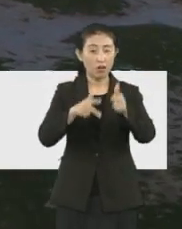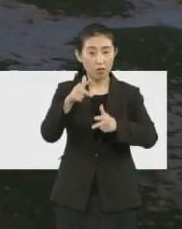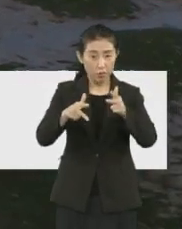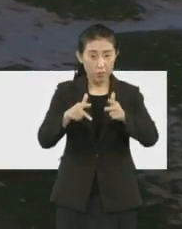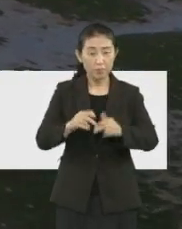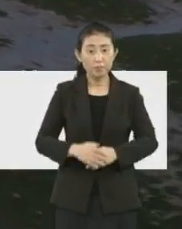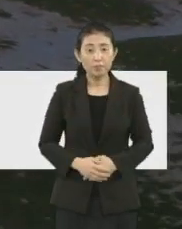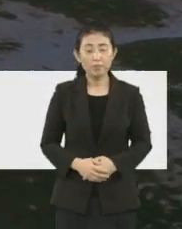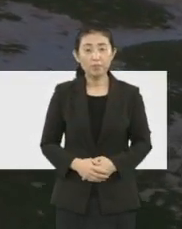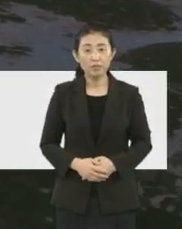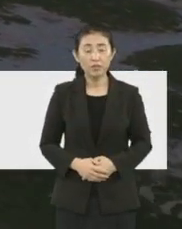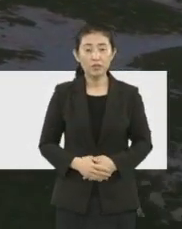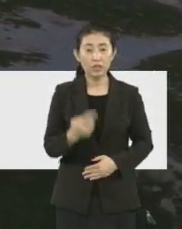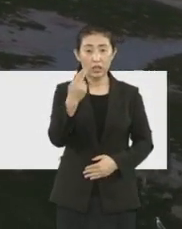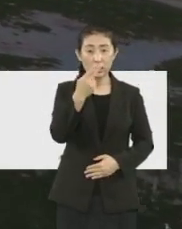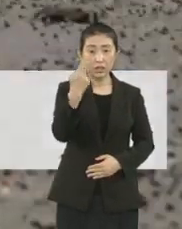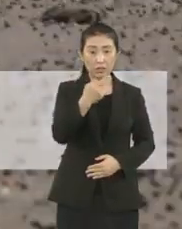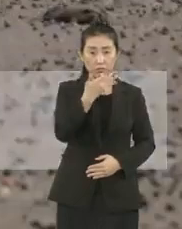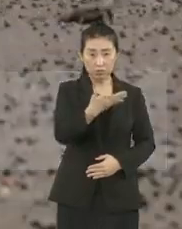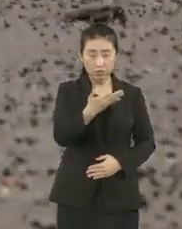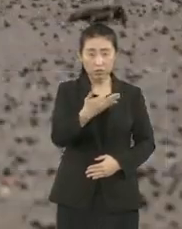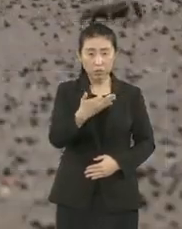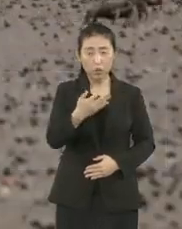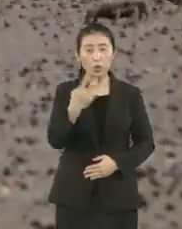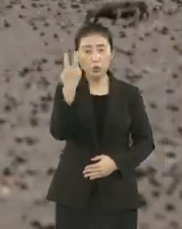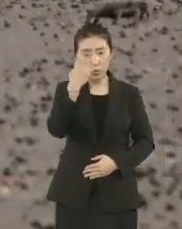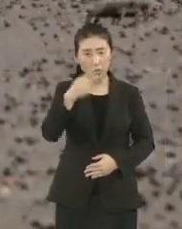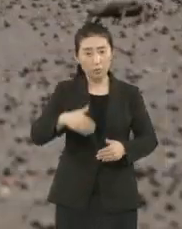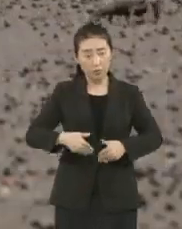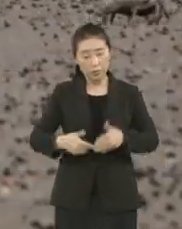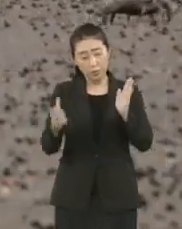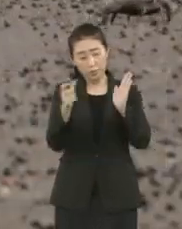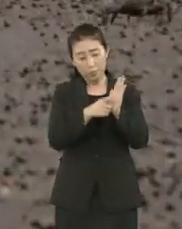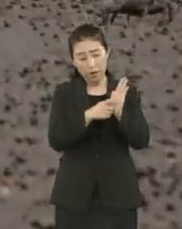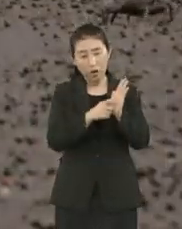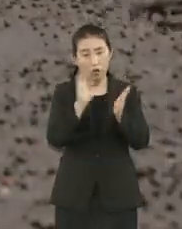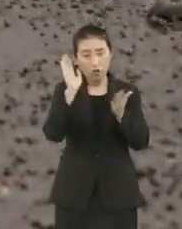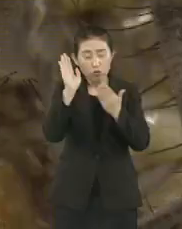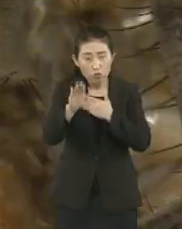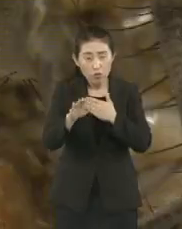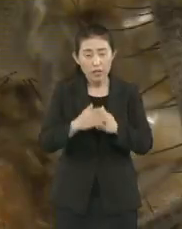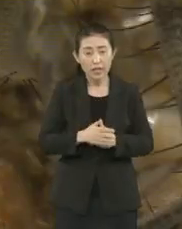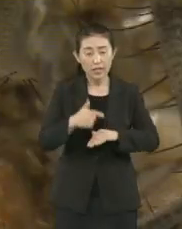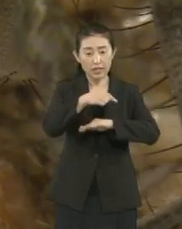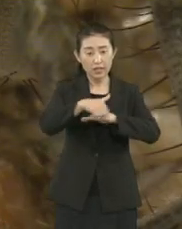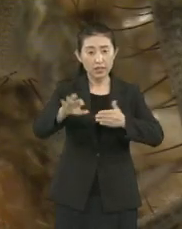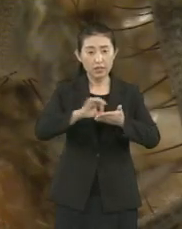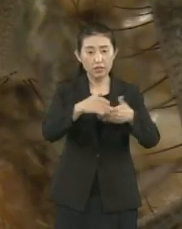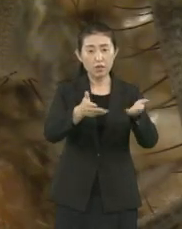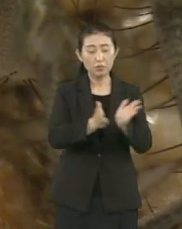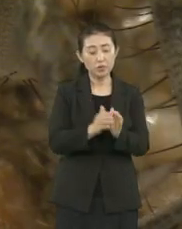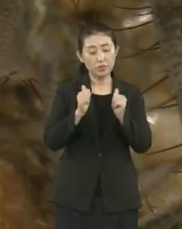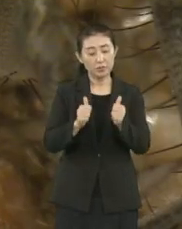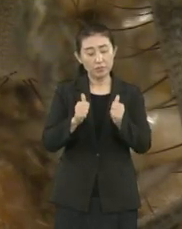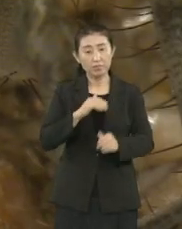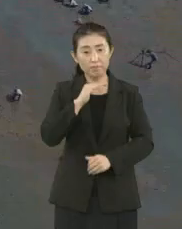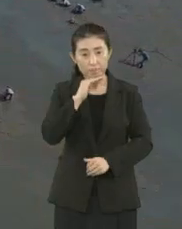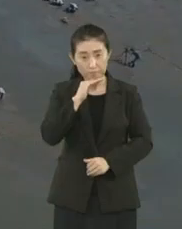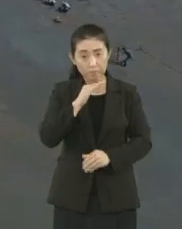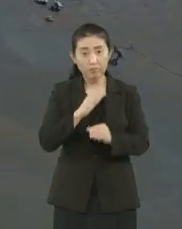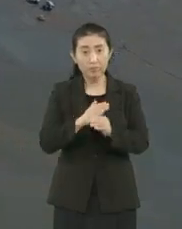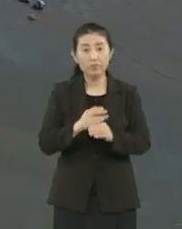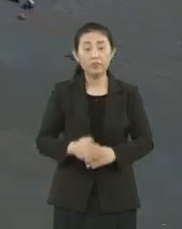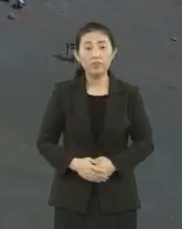복원 프로젝트로 지난 2019년 예비타당성 조사 대상에 선정돼 기재부 심의를 앞두고 있습니다.